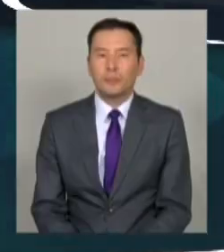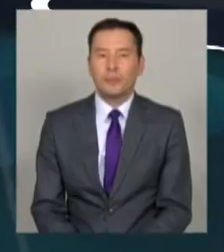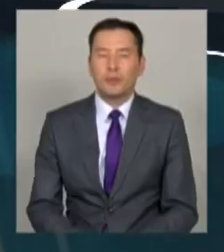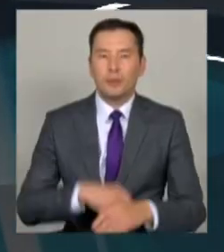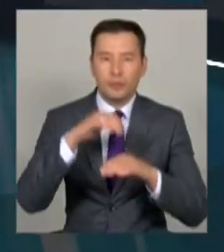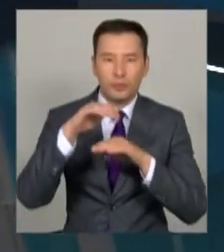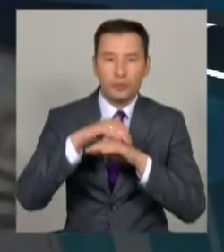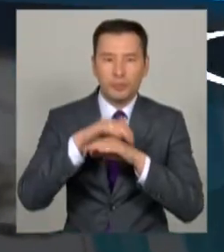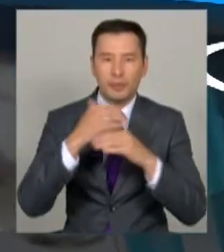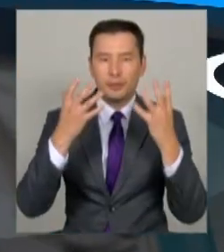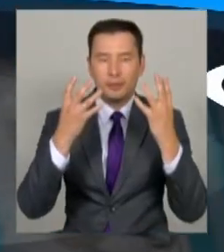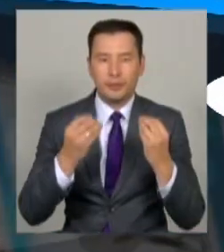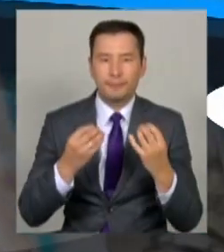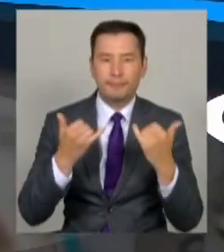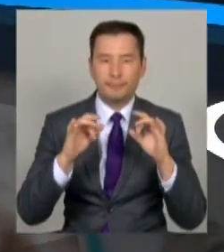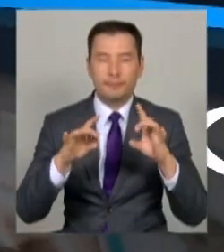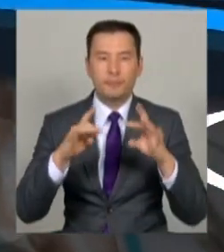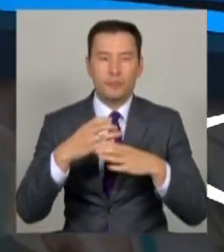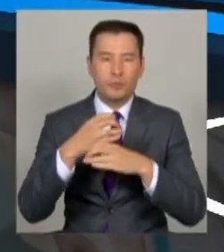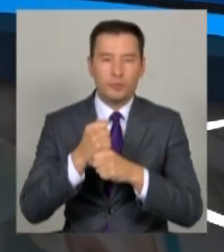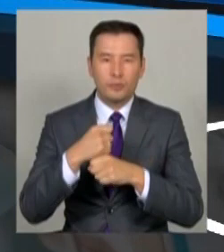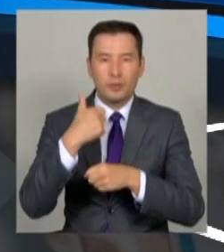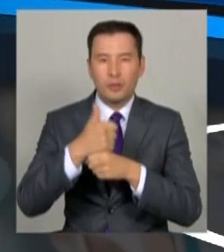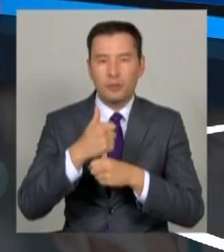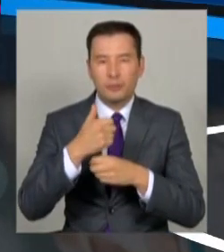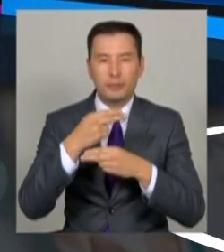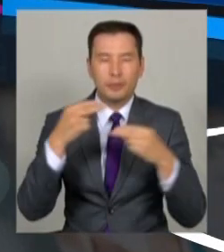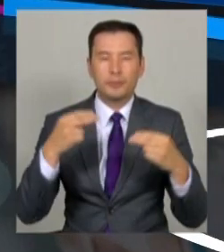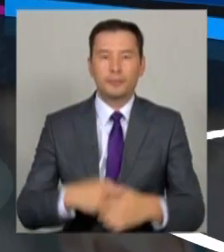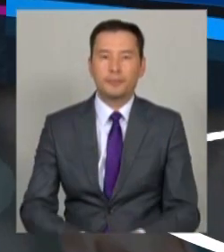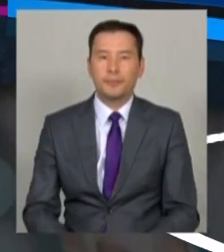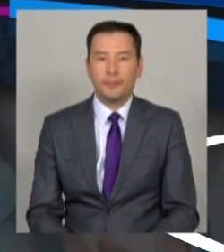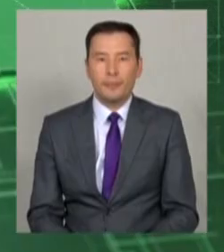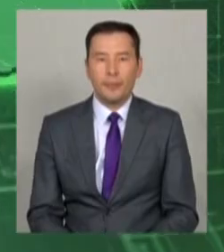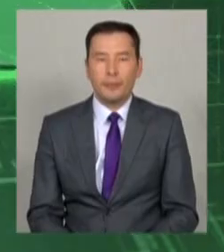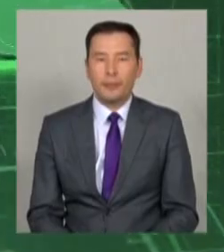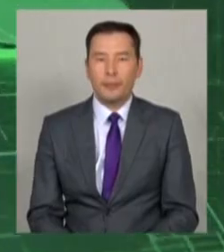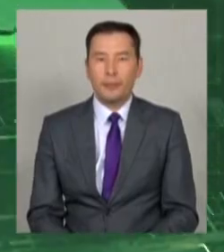Добрый день. С новостями к этому часу Алия Абитова. Коротко о главных событиях дня.